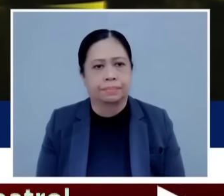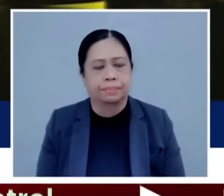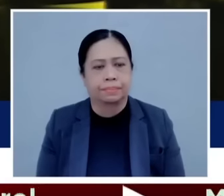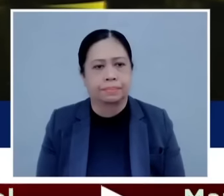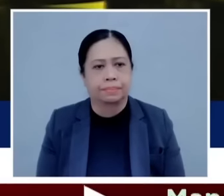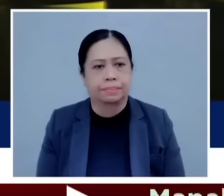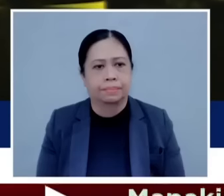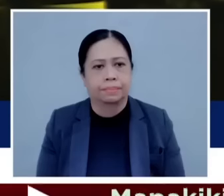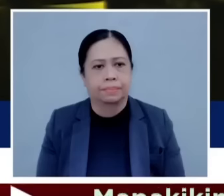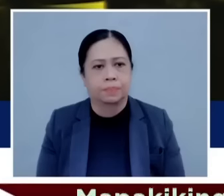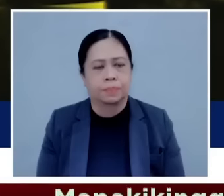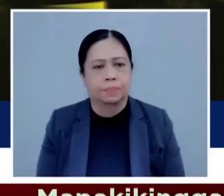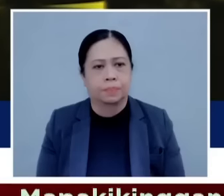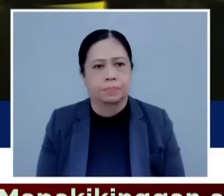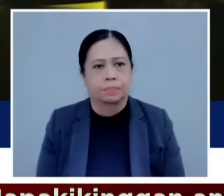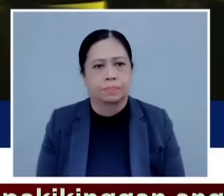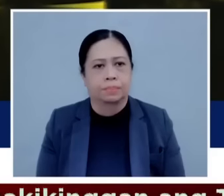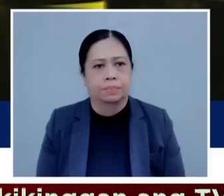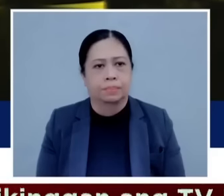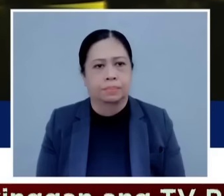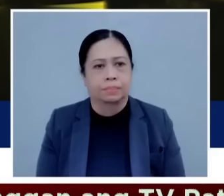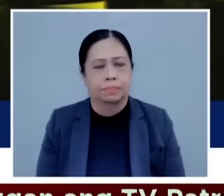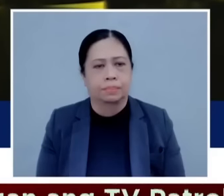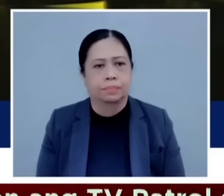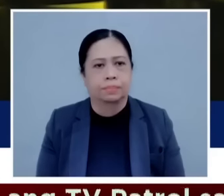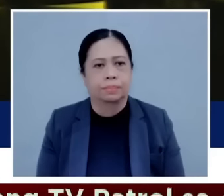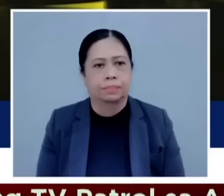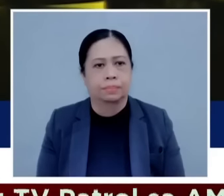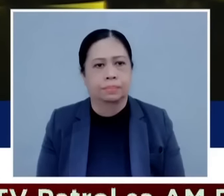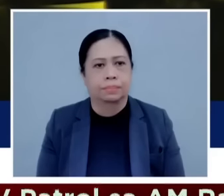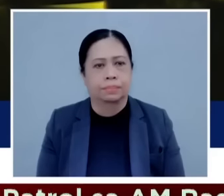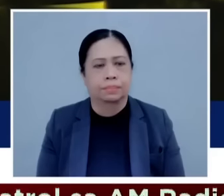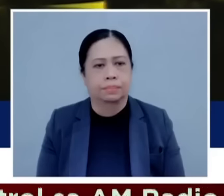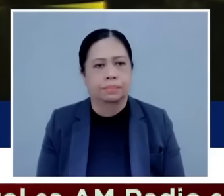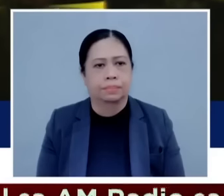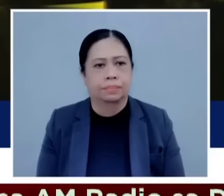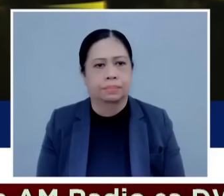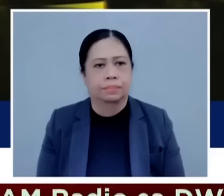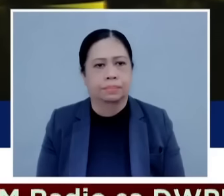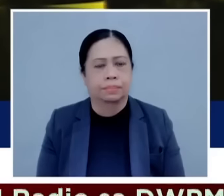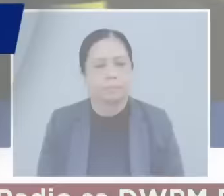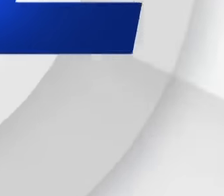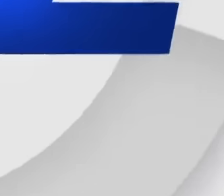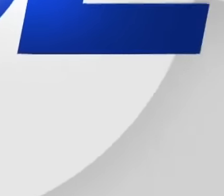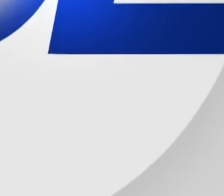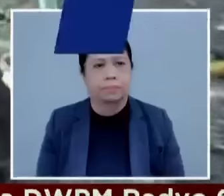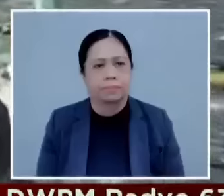ay nahirapan din na bigyan agad-agad ang lahat ng mga residente ng tulong.